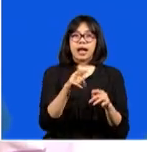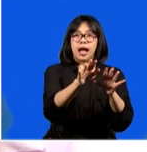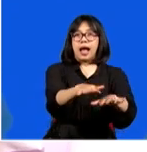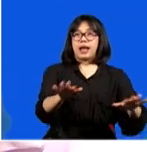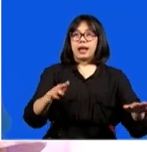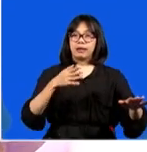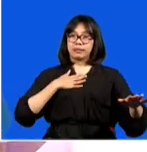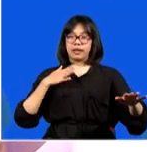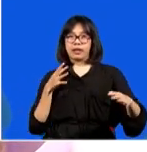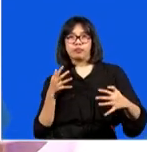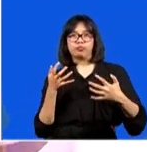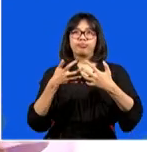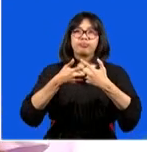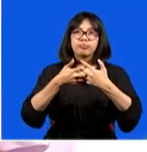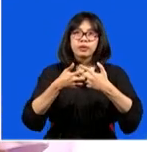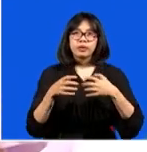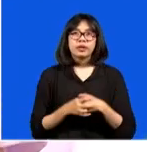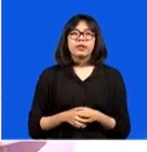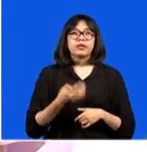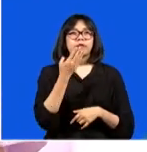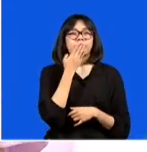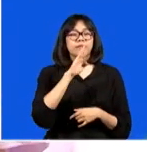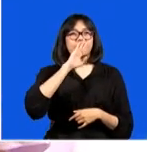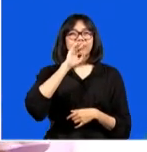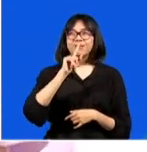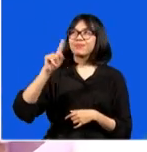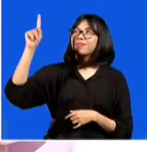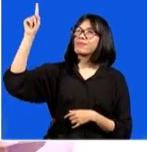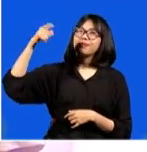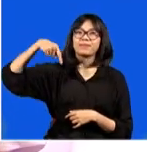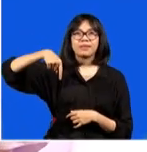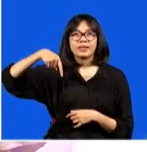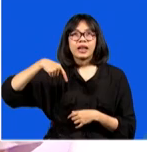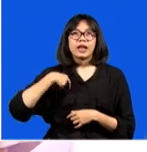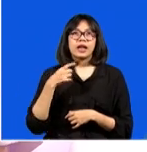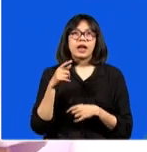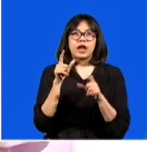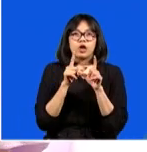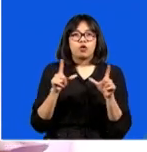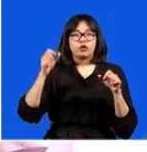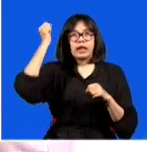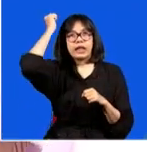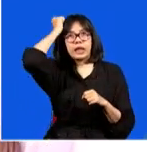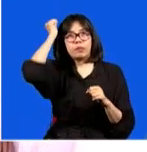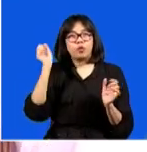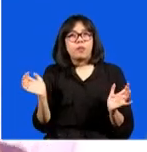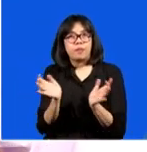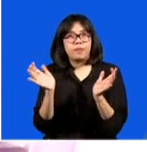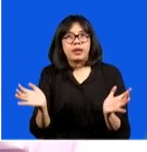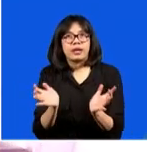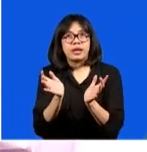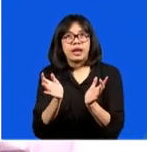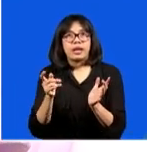lingkungan saya dan alhamdulillah juga saya selain dari lulusan Ibu penggerak saya ee saya selain